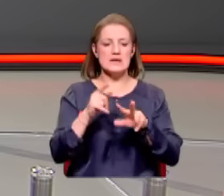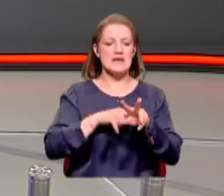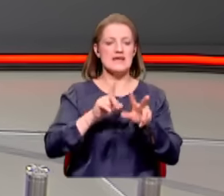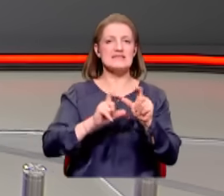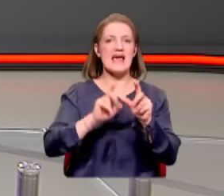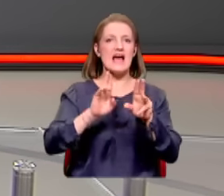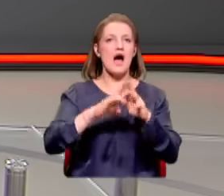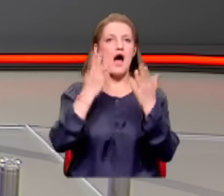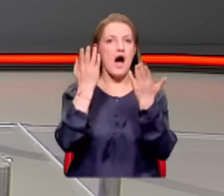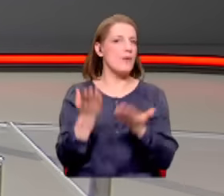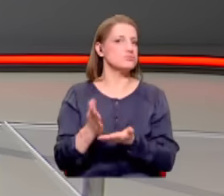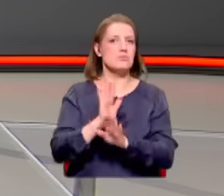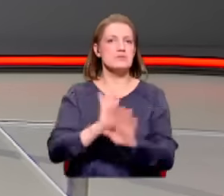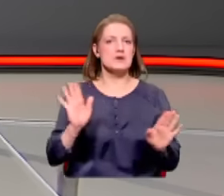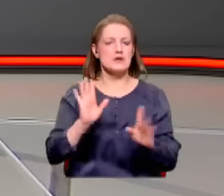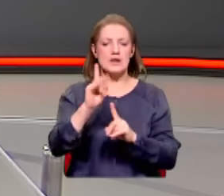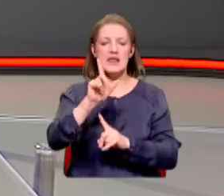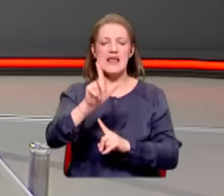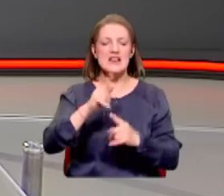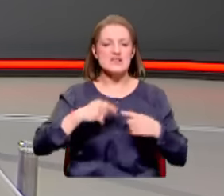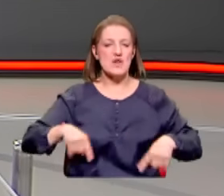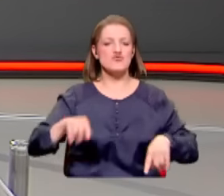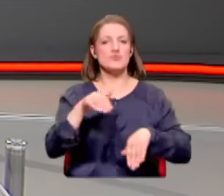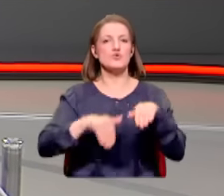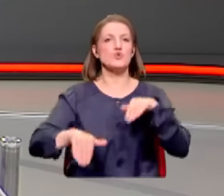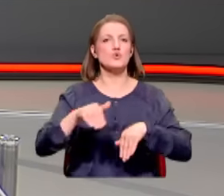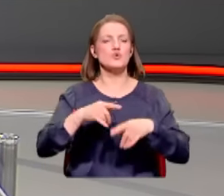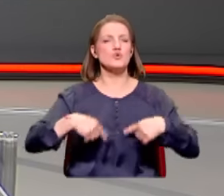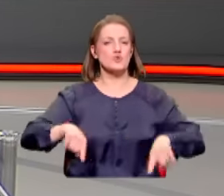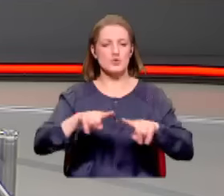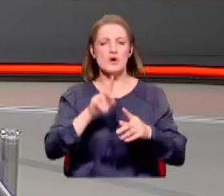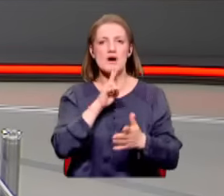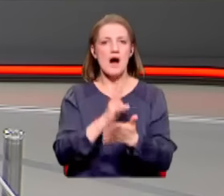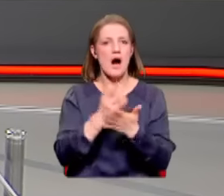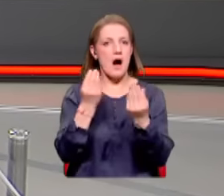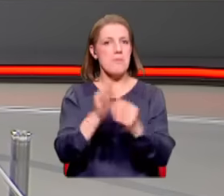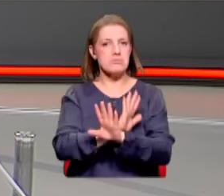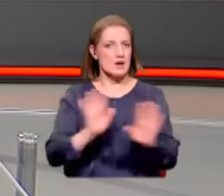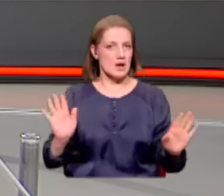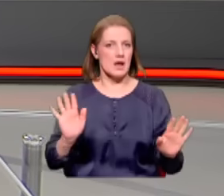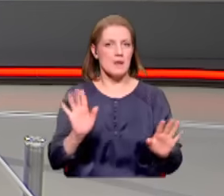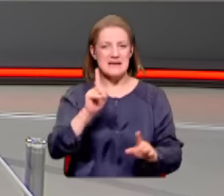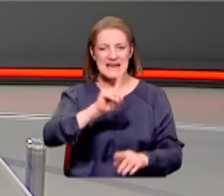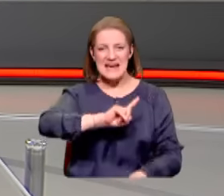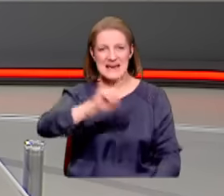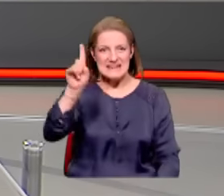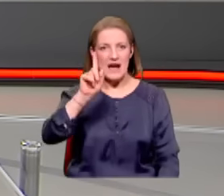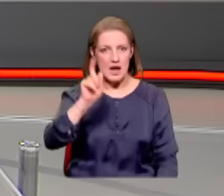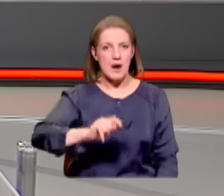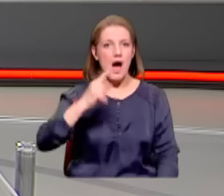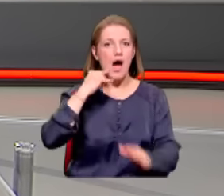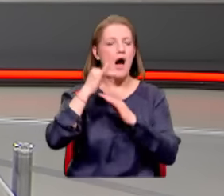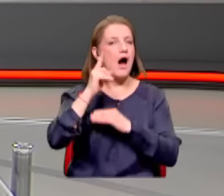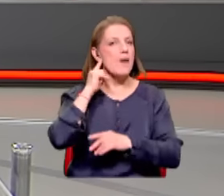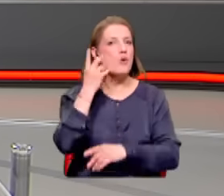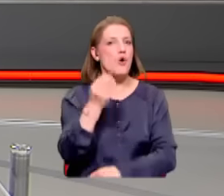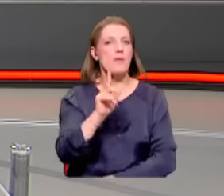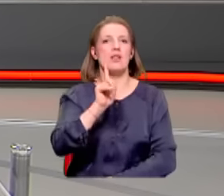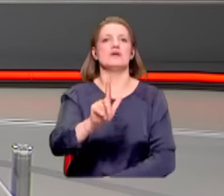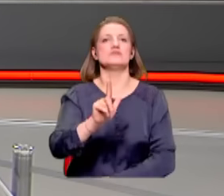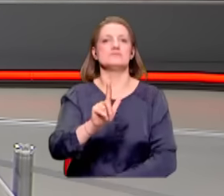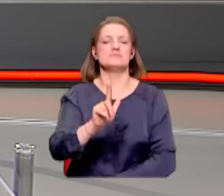Kurulu kabul etmiş. İl Seçim Kurulu. Bir itiraz yapacaksanız seçmenin haberi olacak.